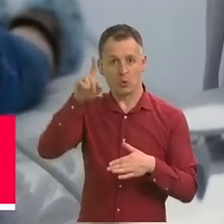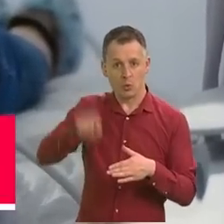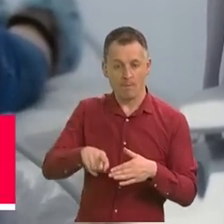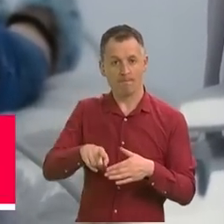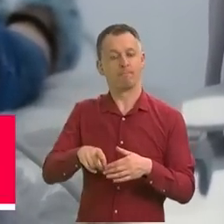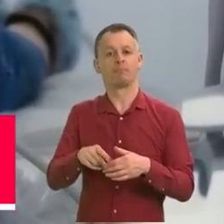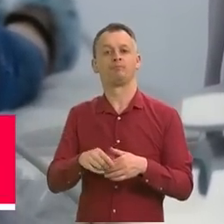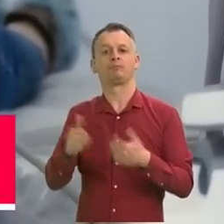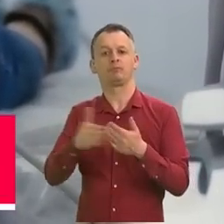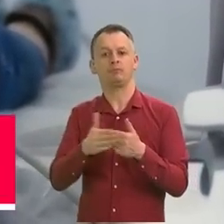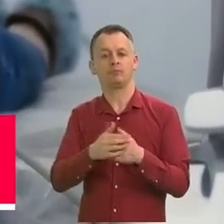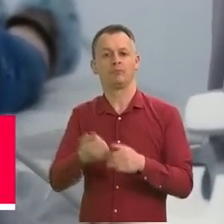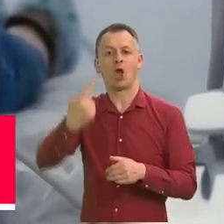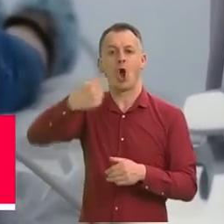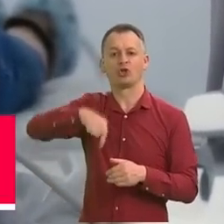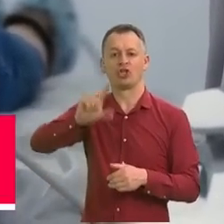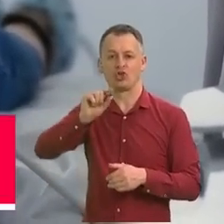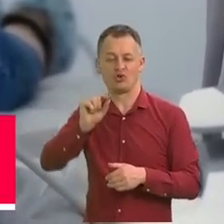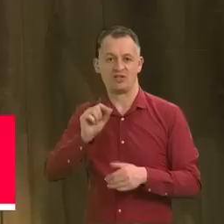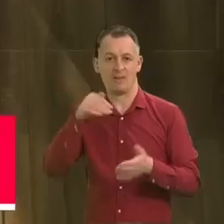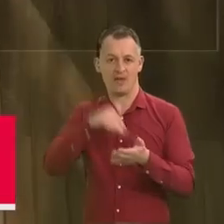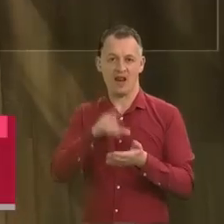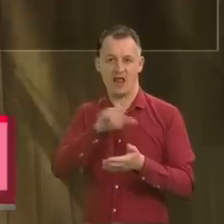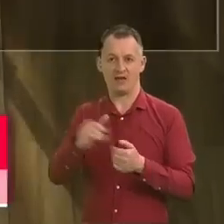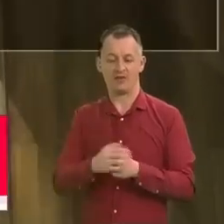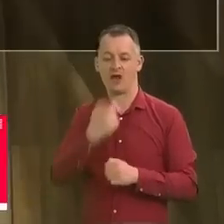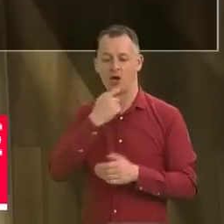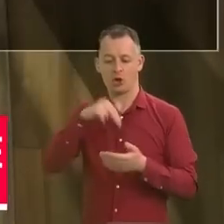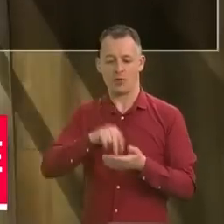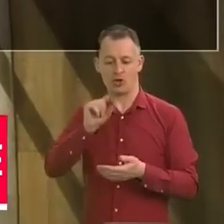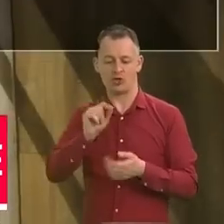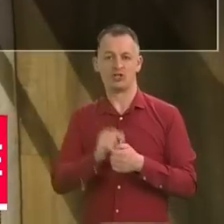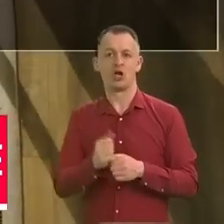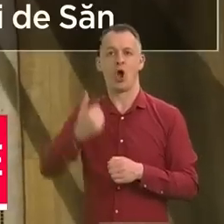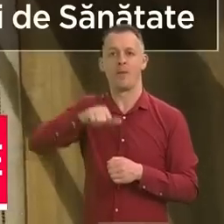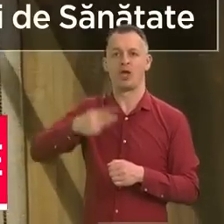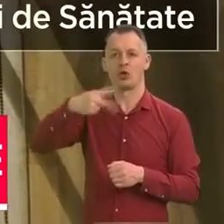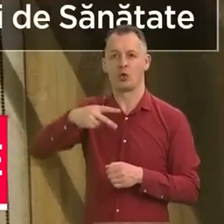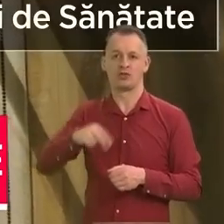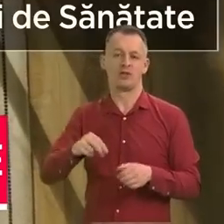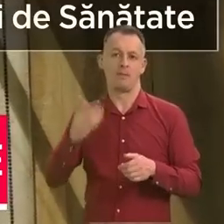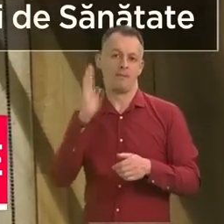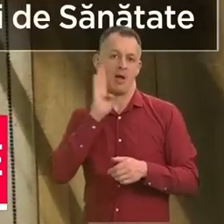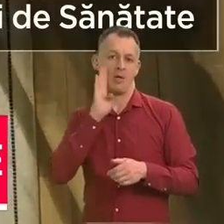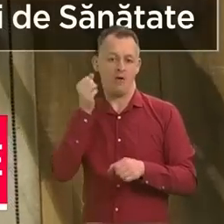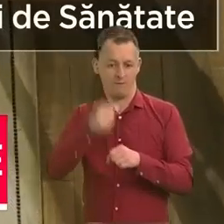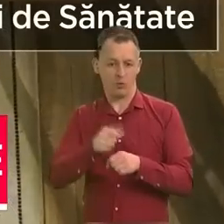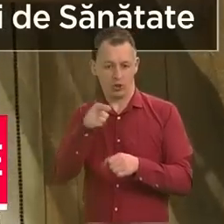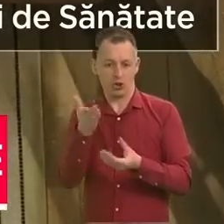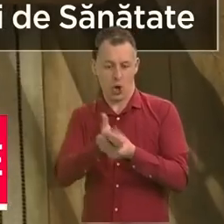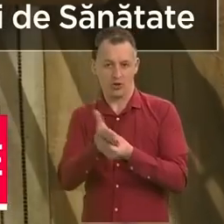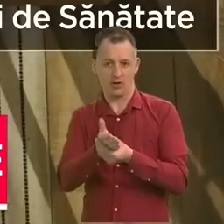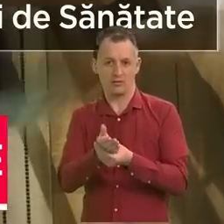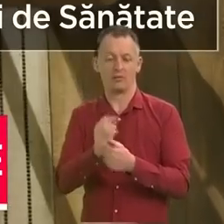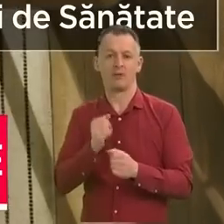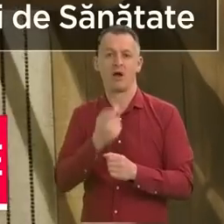de aproape 120.000 de lei. În 2020, peste 1.200 de mame au încheiat un astfel de contract bănos. Anul trecut,